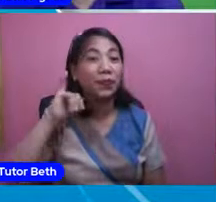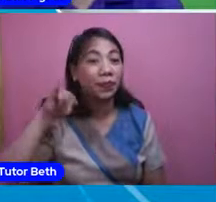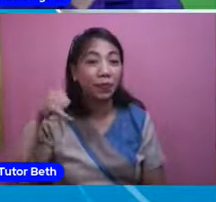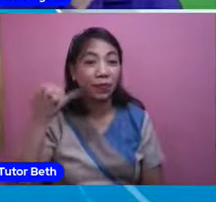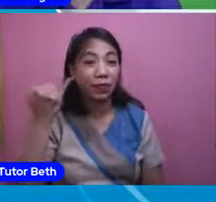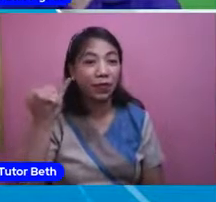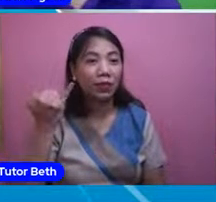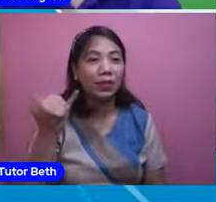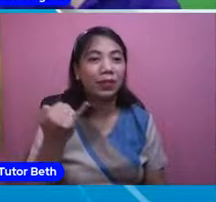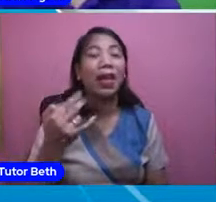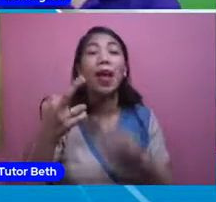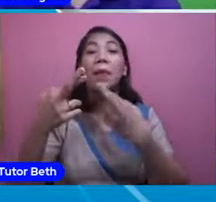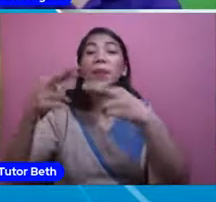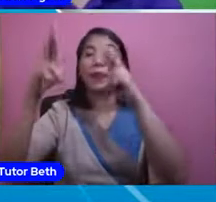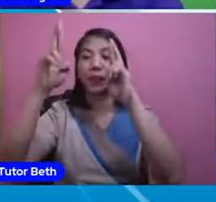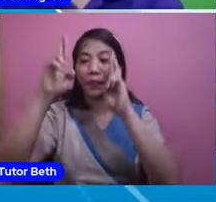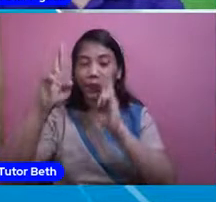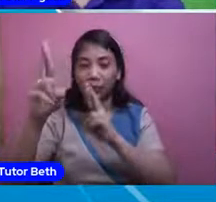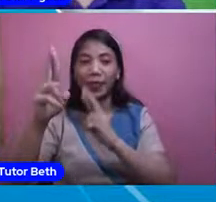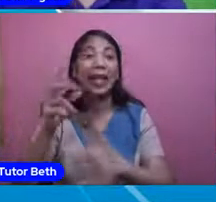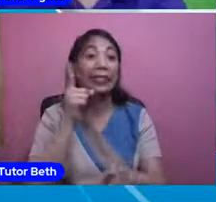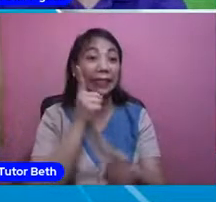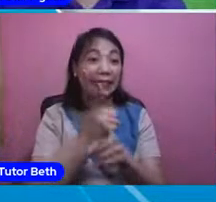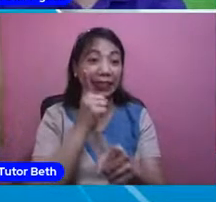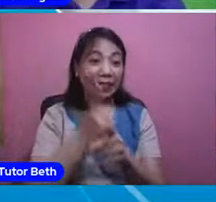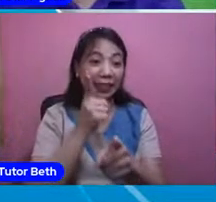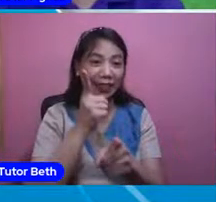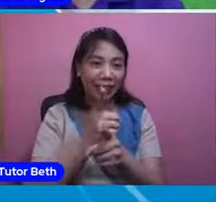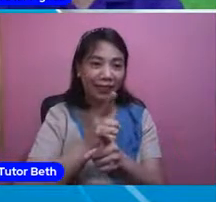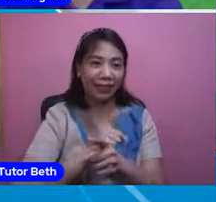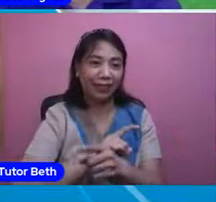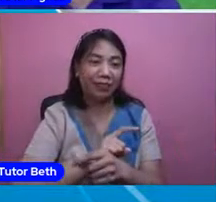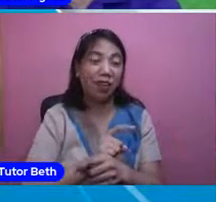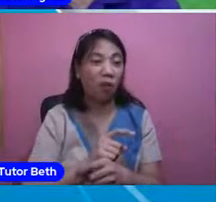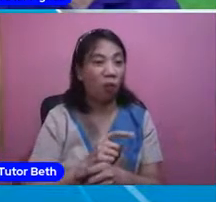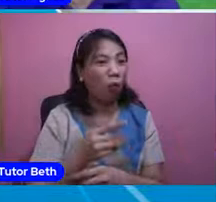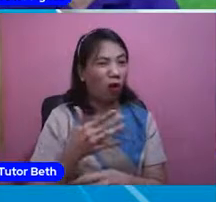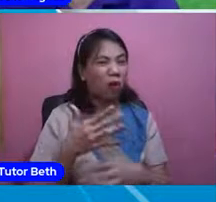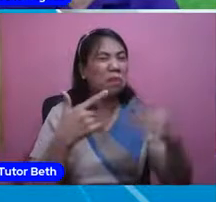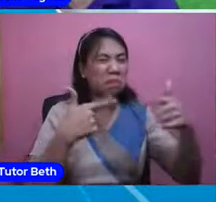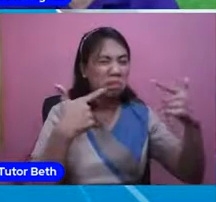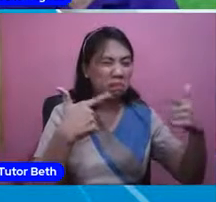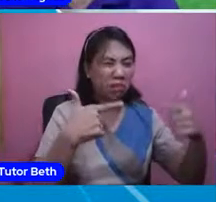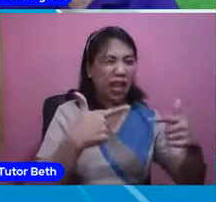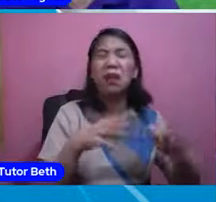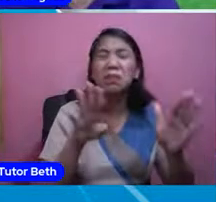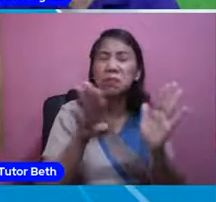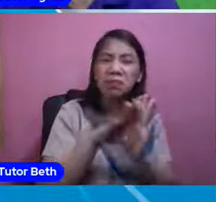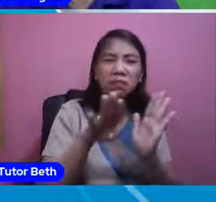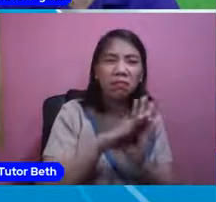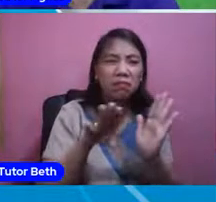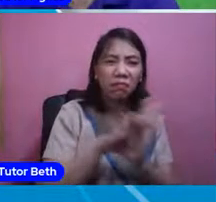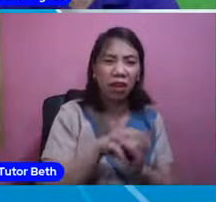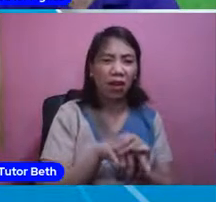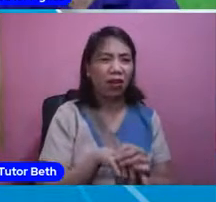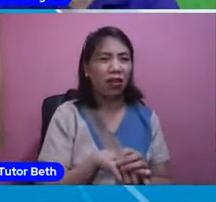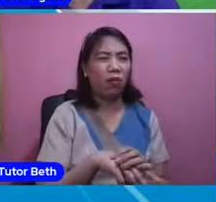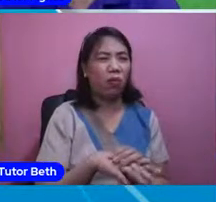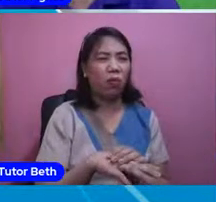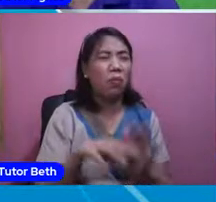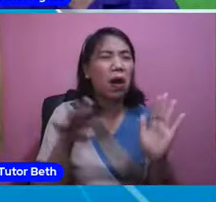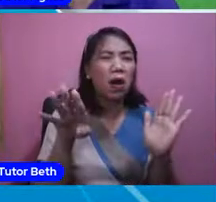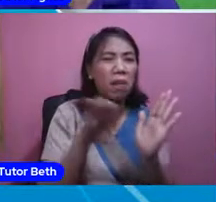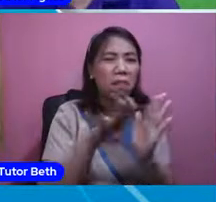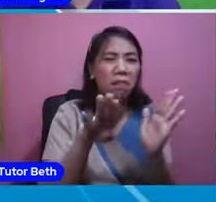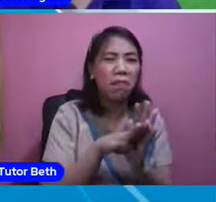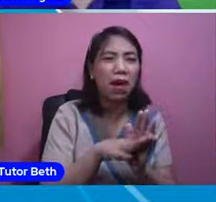nire-respeto. Tama rin po. Alam nga namang inaaway, diba? Dapat bilang mga bahagi ng pamilya ninyo, bilang